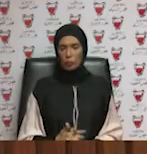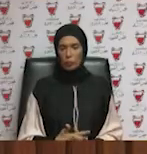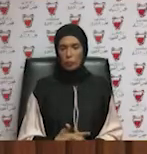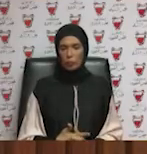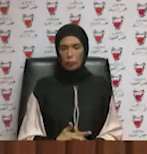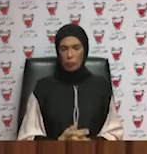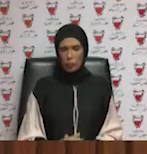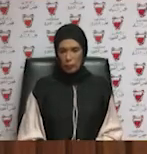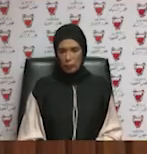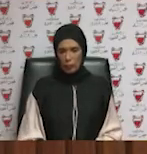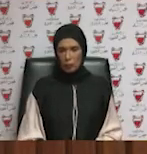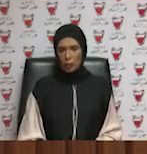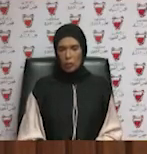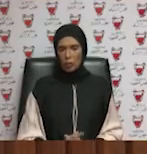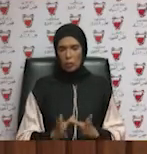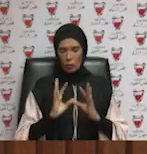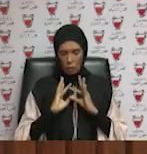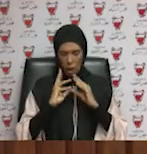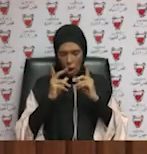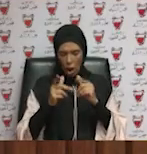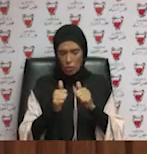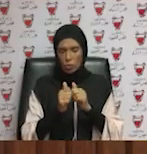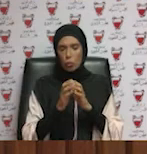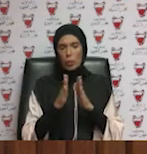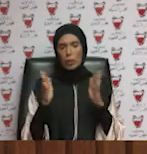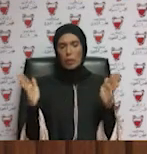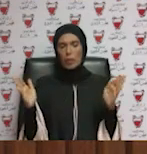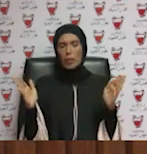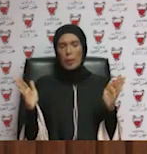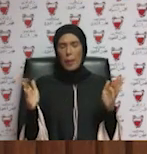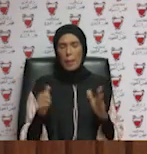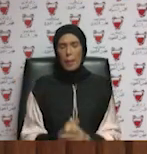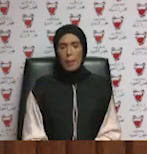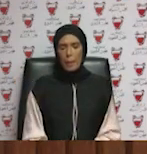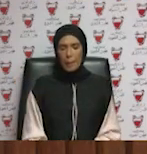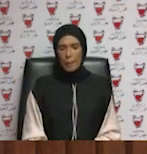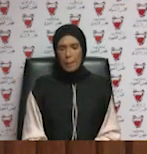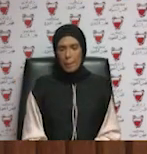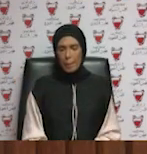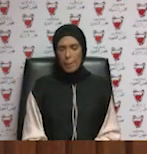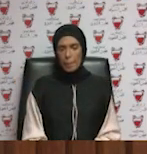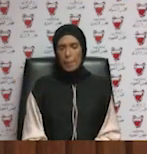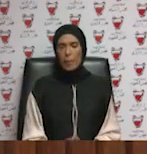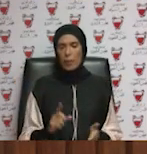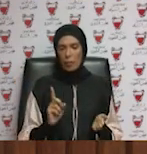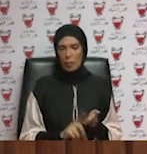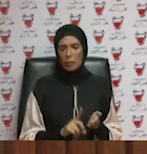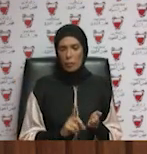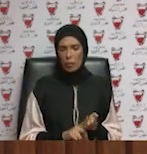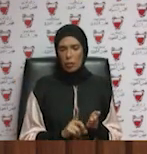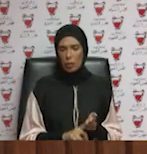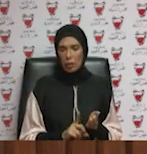أخوان، بعد هذا النقاش الطويل أنا أعتقد بأن يجب أن